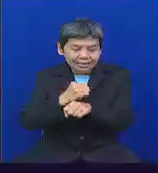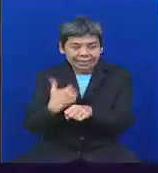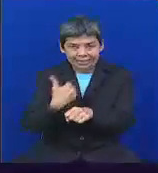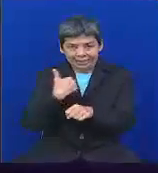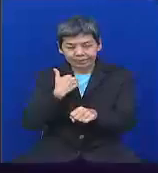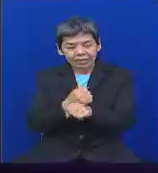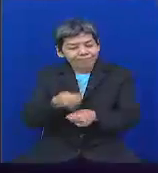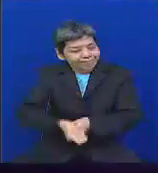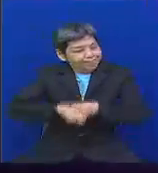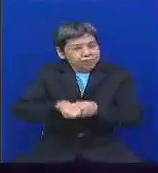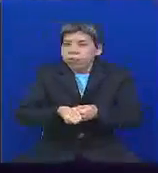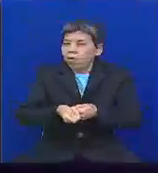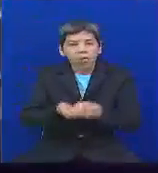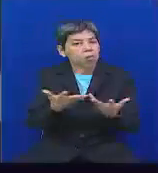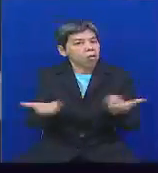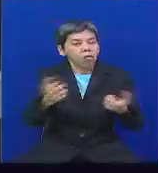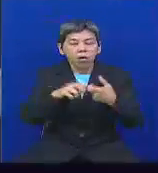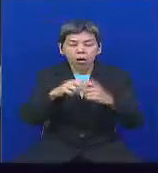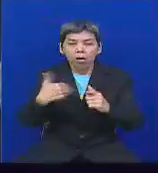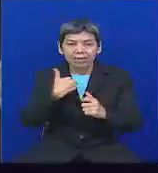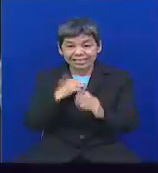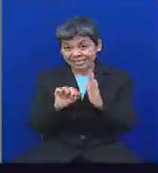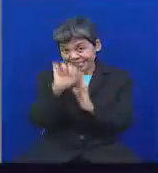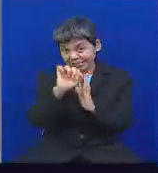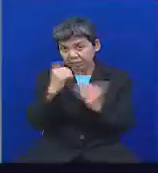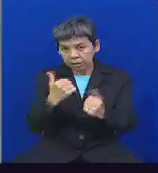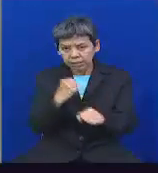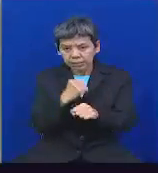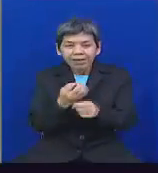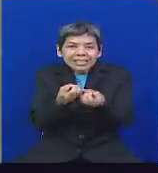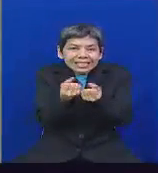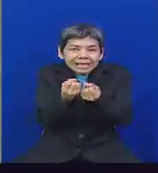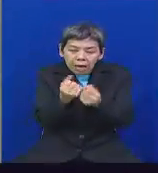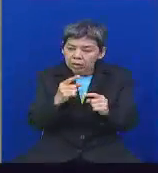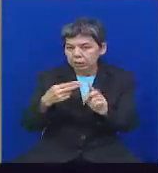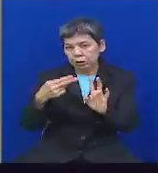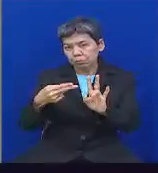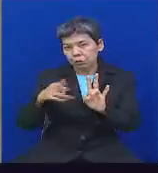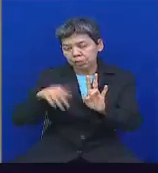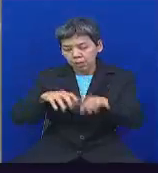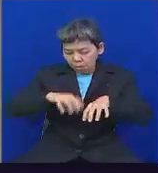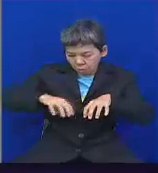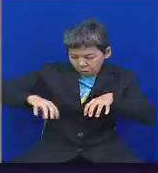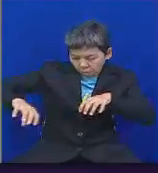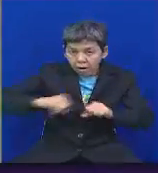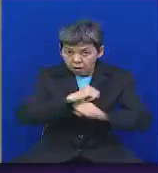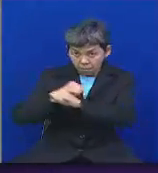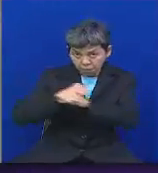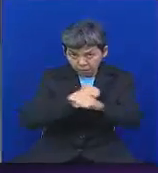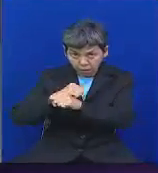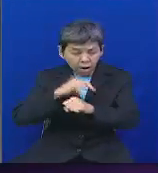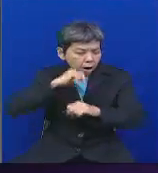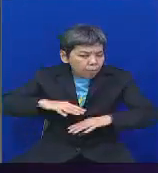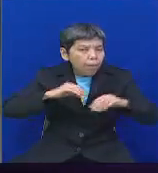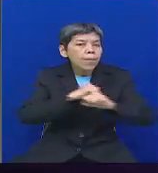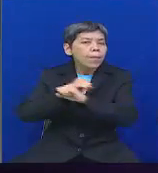ที่ทำการเกษตรได้รับผลกระทบโดยขณะนี้จังหวัดเชียงใหม่ค่ะได้เตรียมกระสอบทรายจำนวน 74,000 ใบเพื่อพร้อมรับมือกับน้ำท่วม